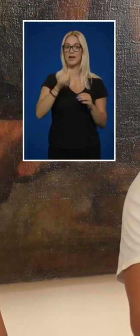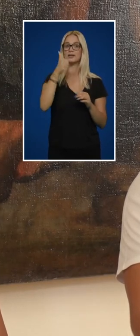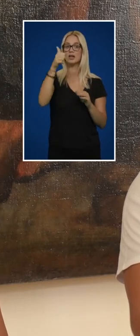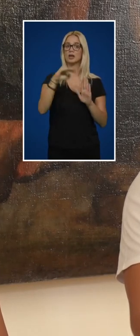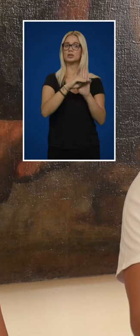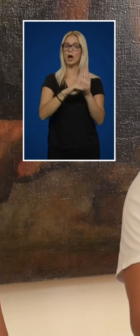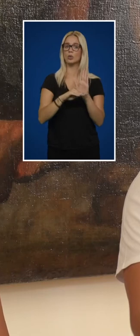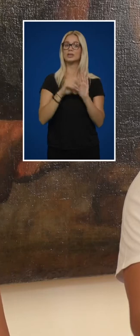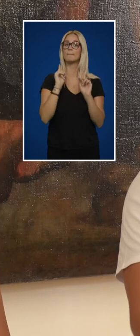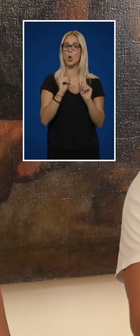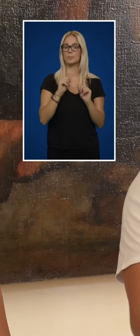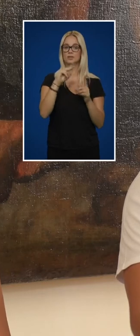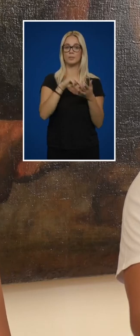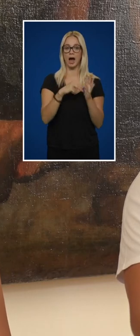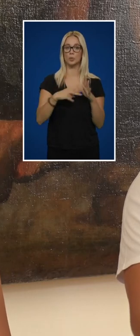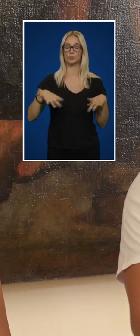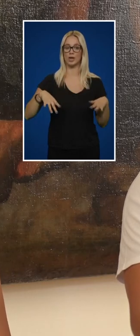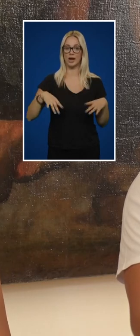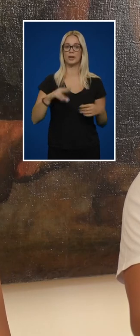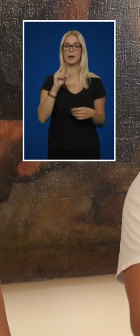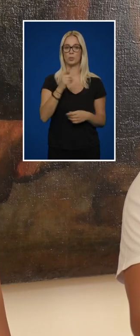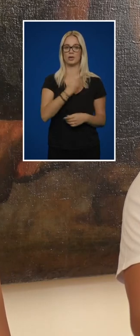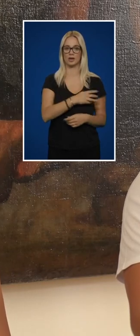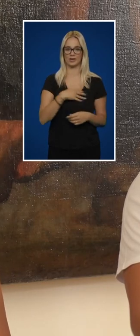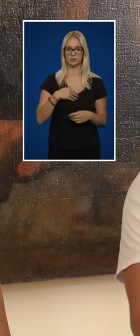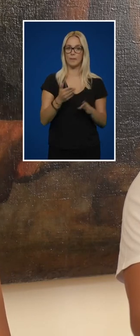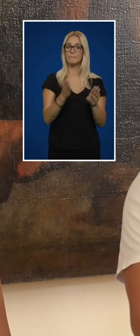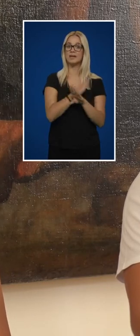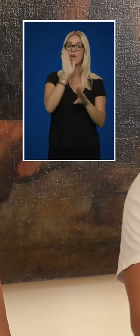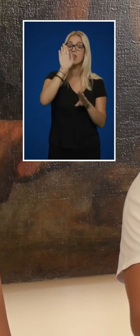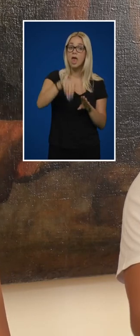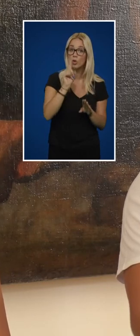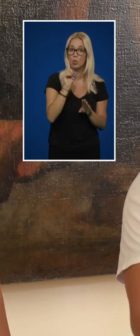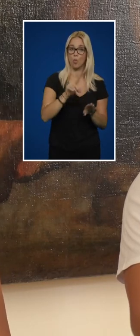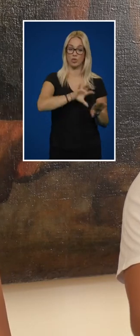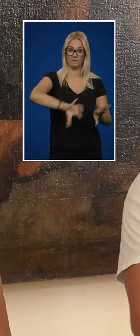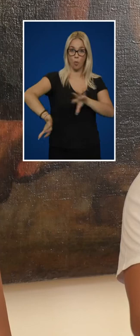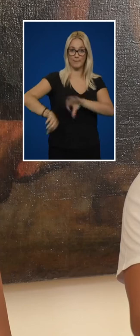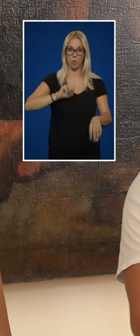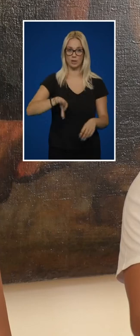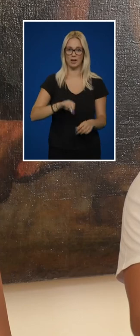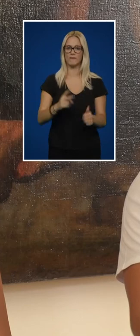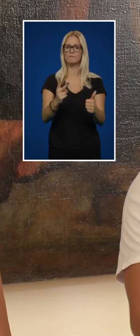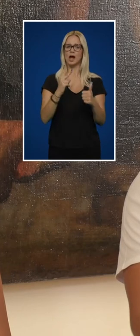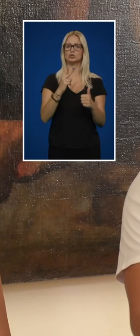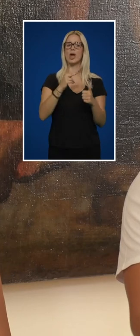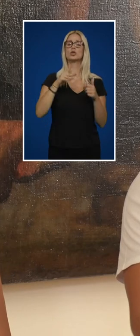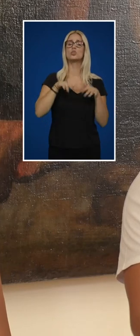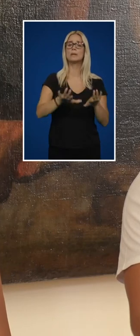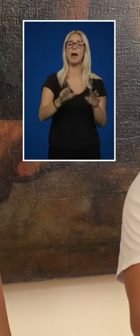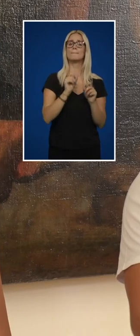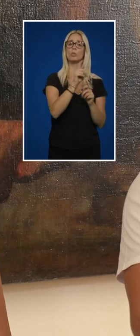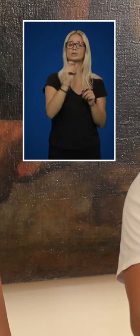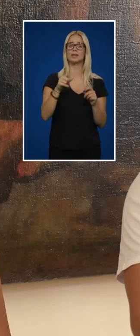Republike Hrvatske. Dakle, prije nego što uopće odvajamo otpad, bitno je i tu poruku također želimo prvenstveno poslati